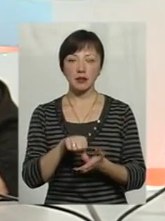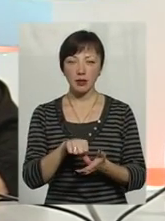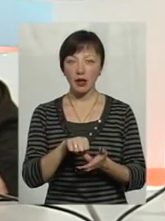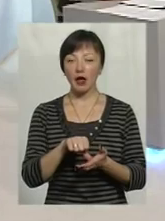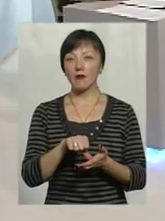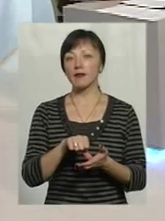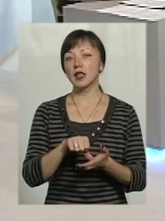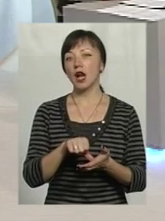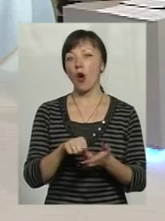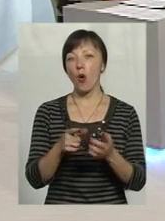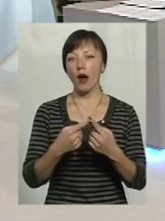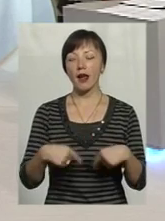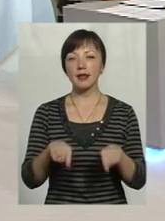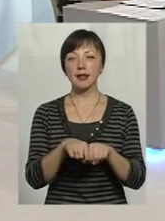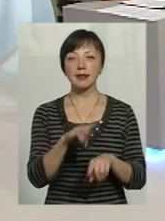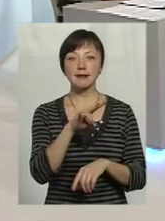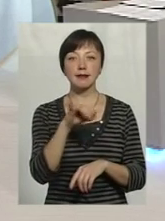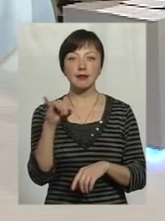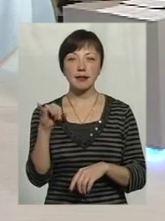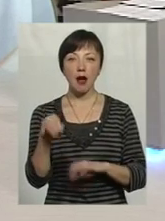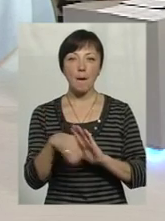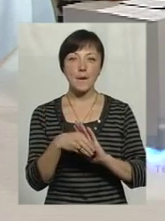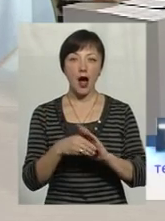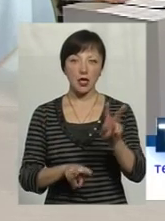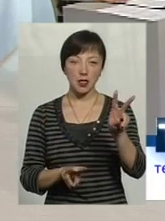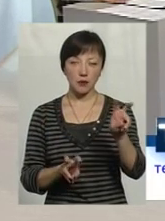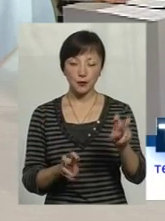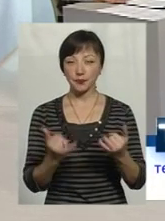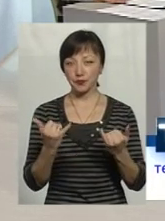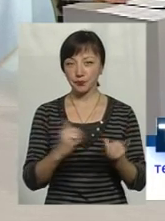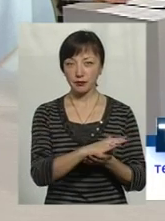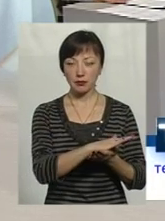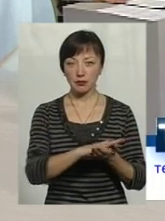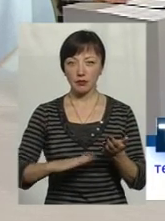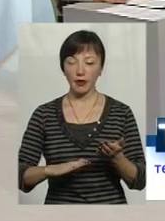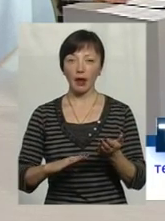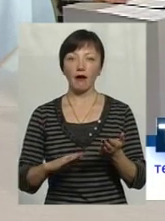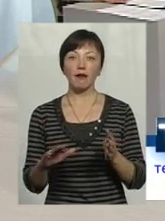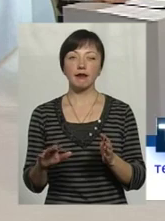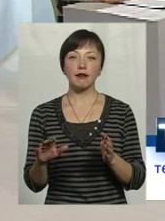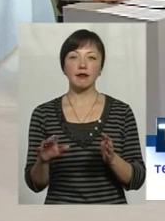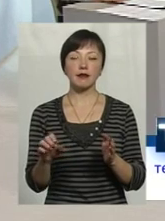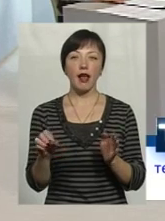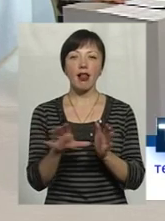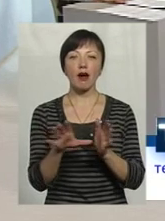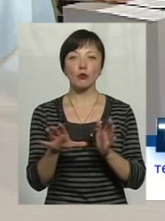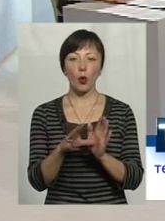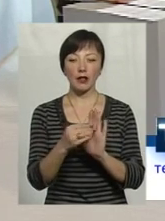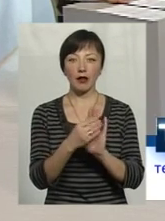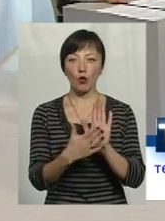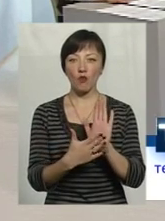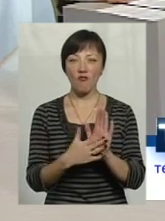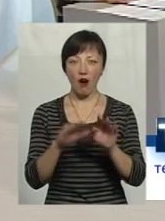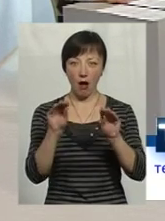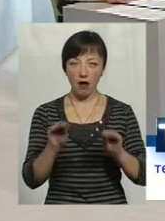Барництву». Отож, вітаю вас. Доброго дня. Сьогодні у нас продовжуємо тему декларування. І хотілося б